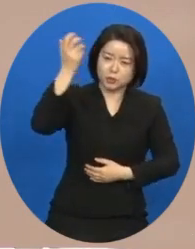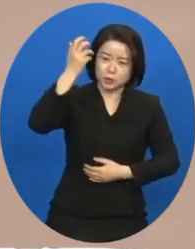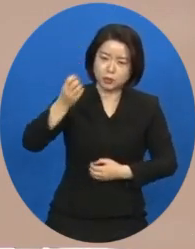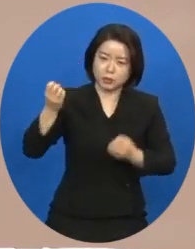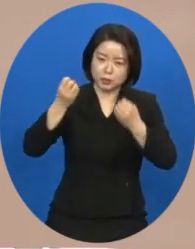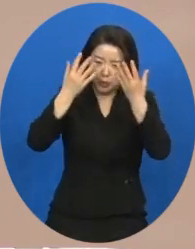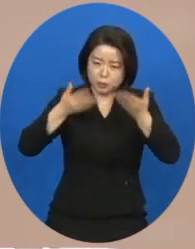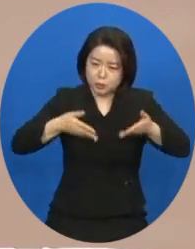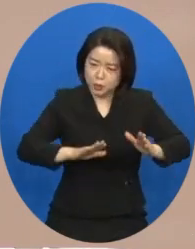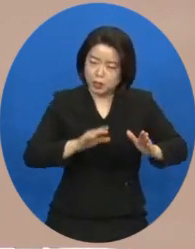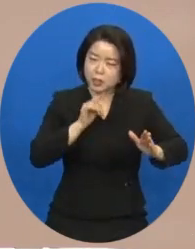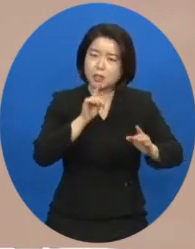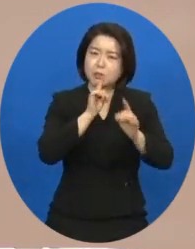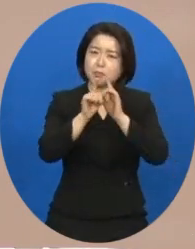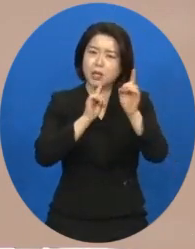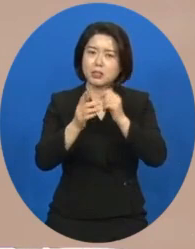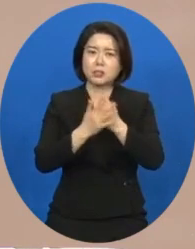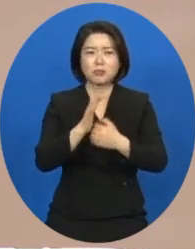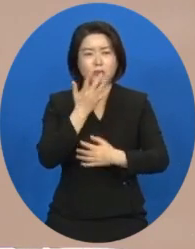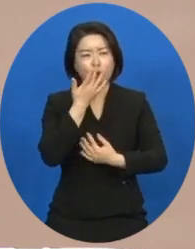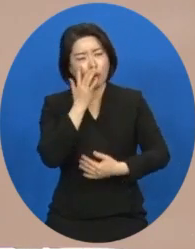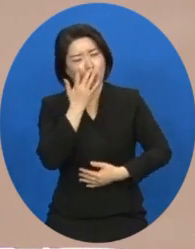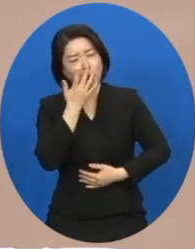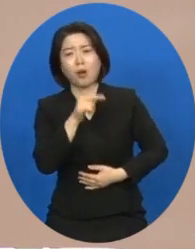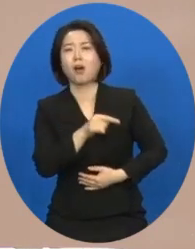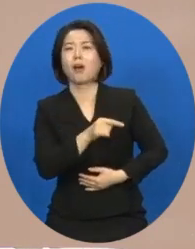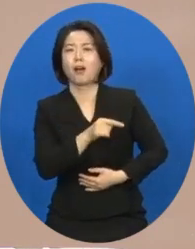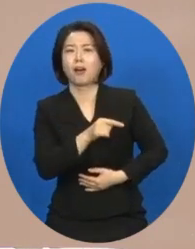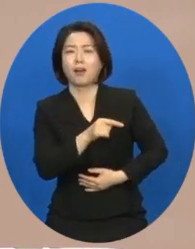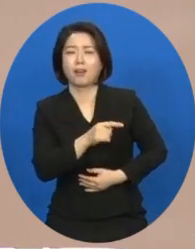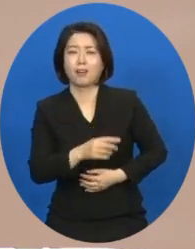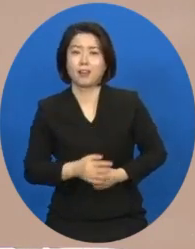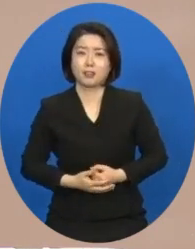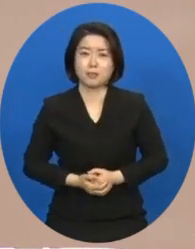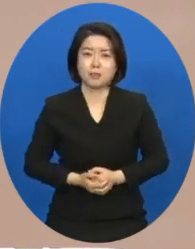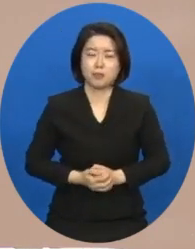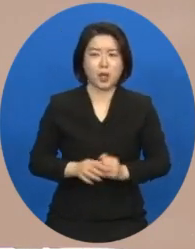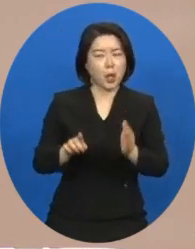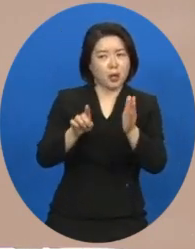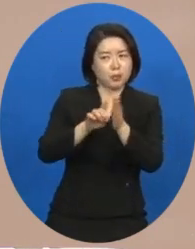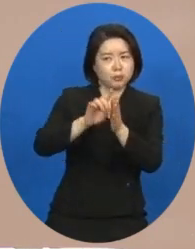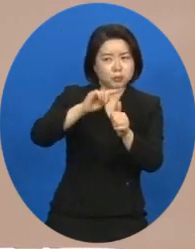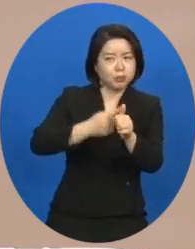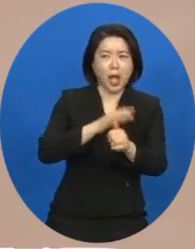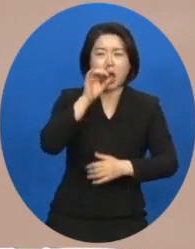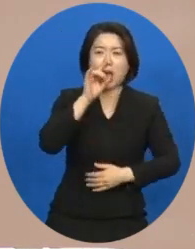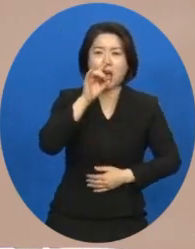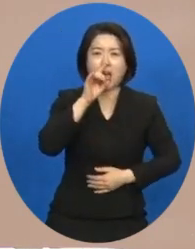된다는 말씀이 잘 이해가 안 됐어요. 믿어지지도 않고.